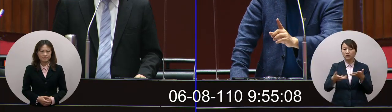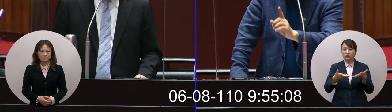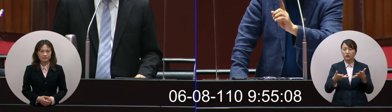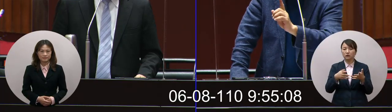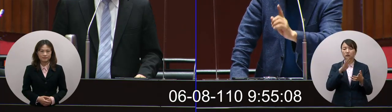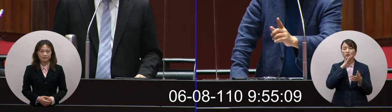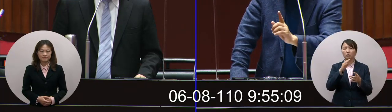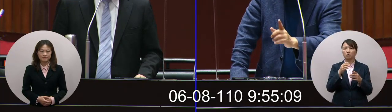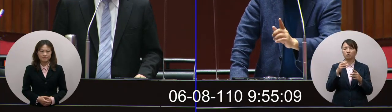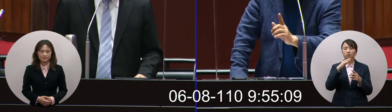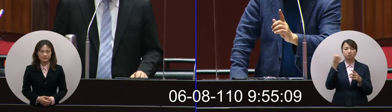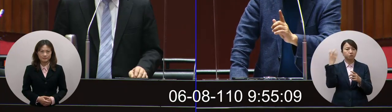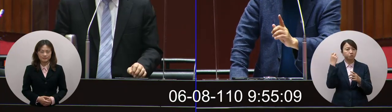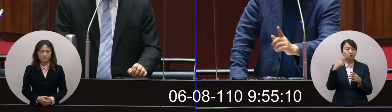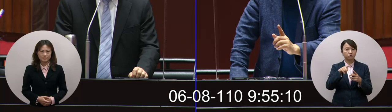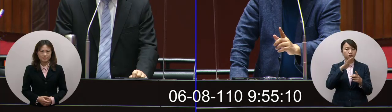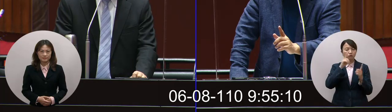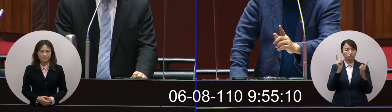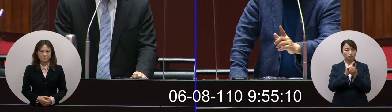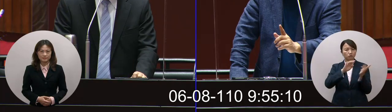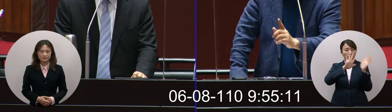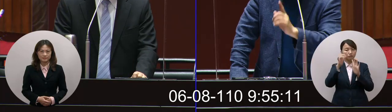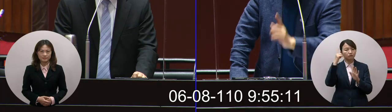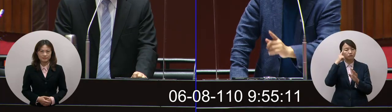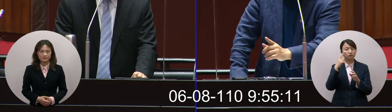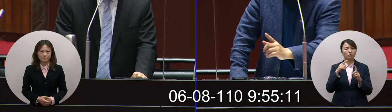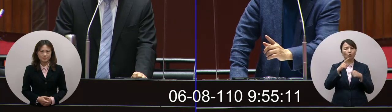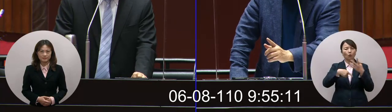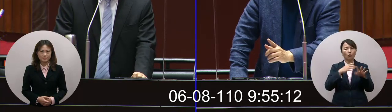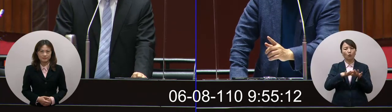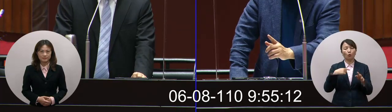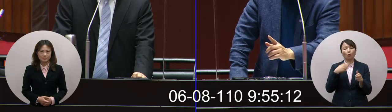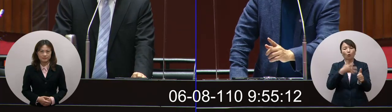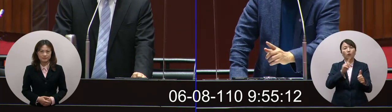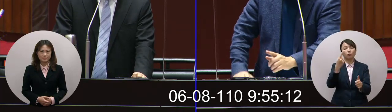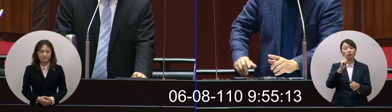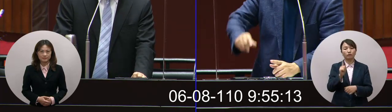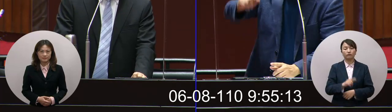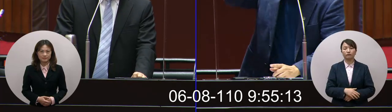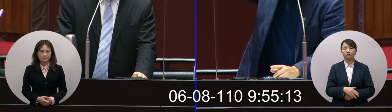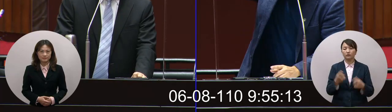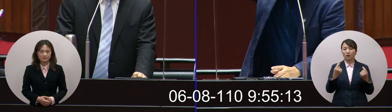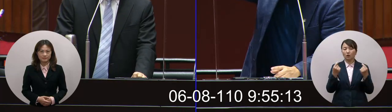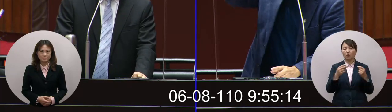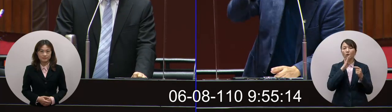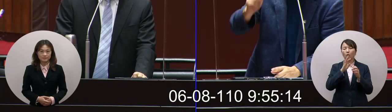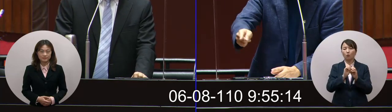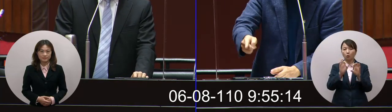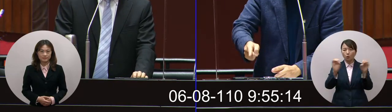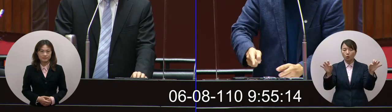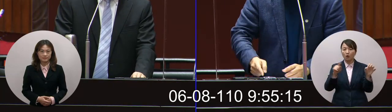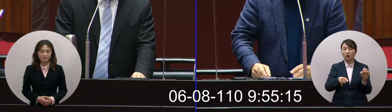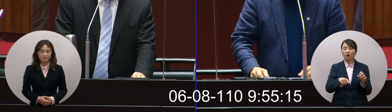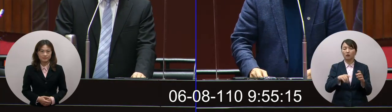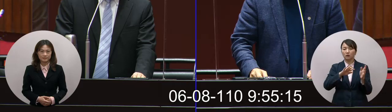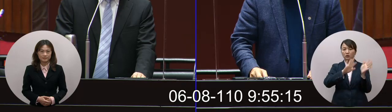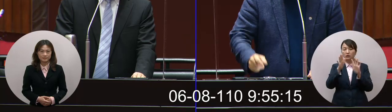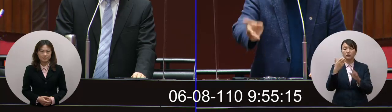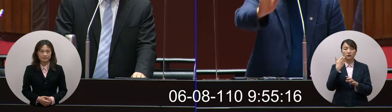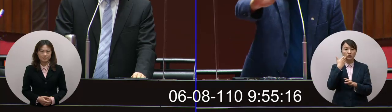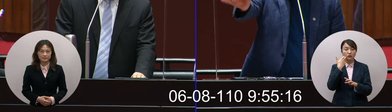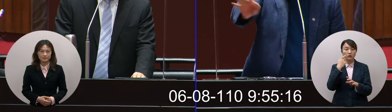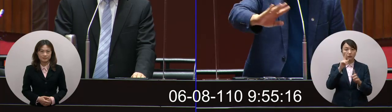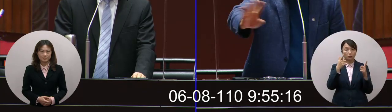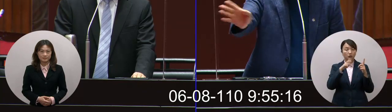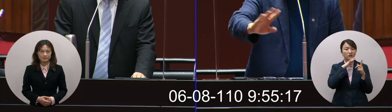则讯息你的态度是什么？为什么本席这样问？ 在传播这些讯息的，一定